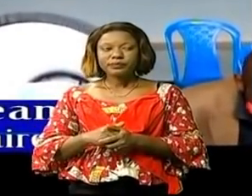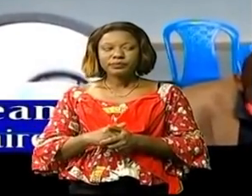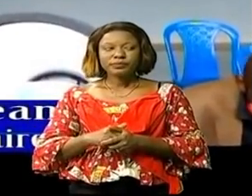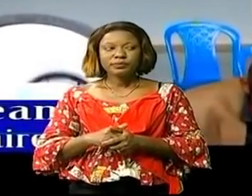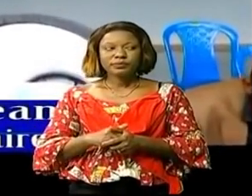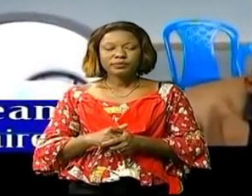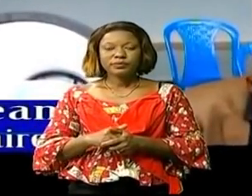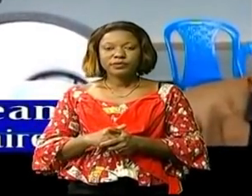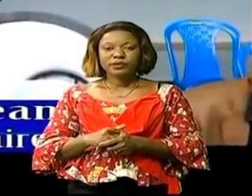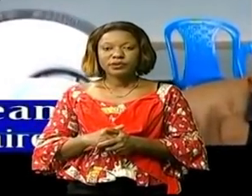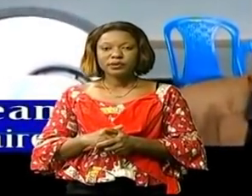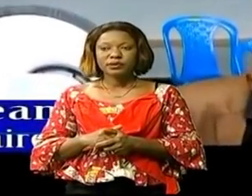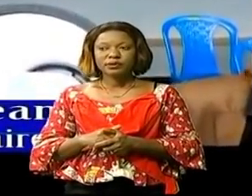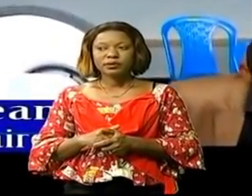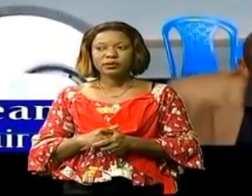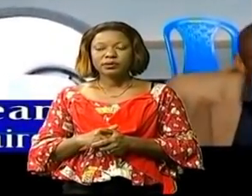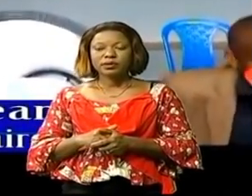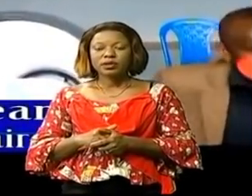Antoine